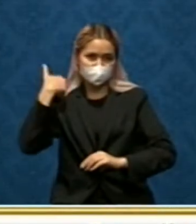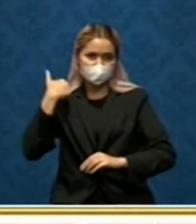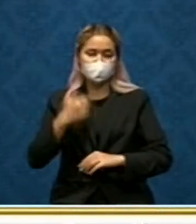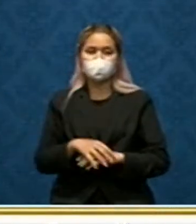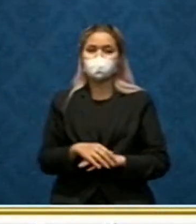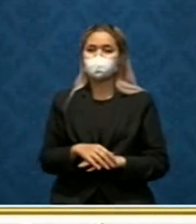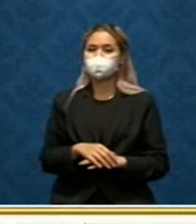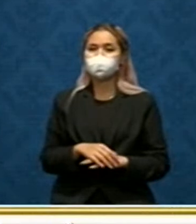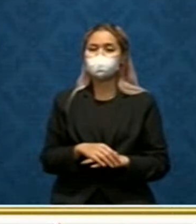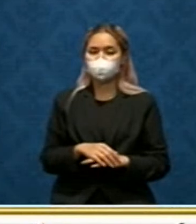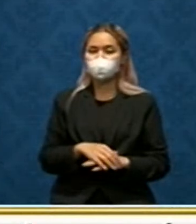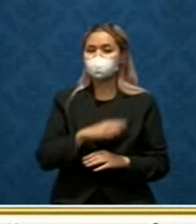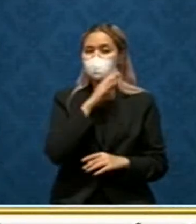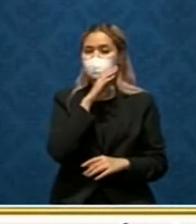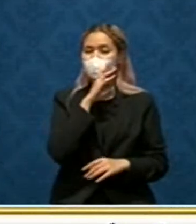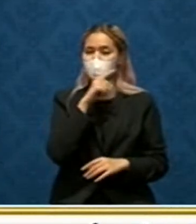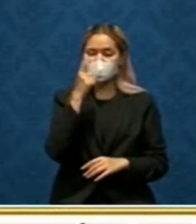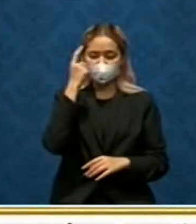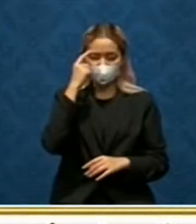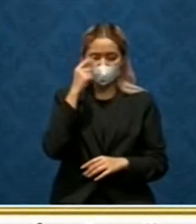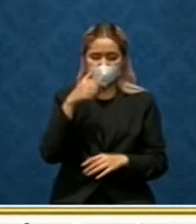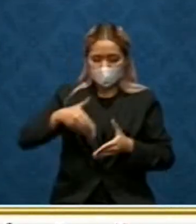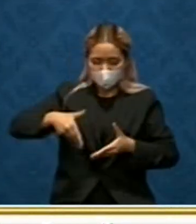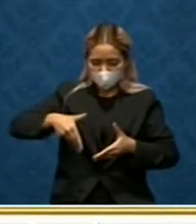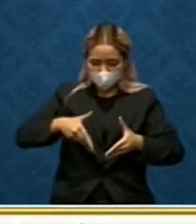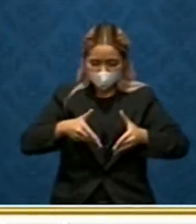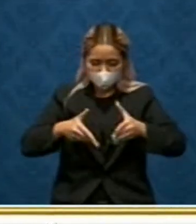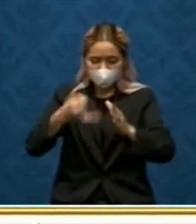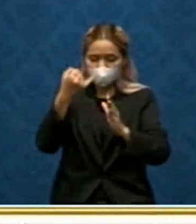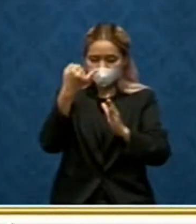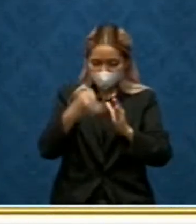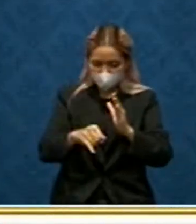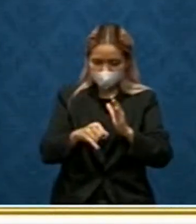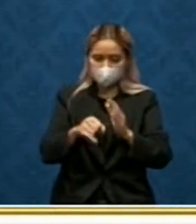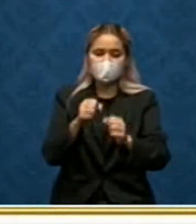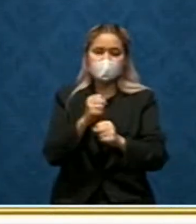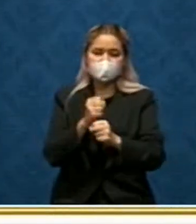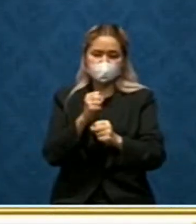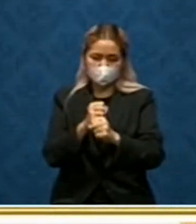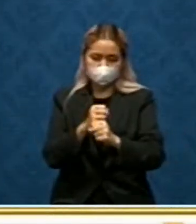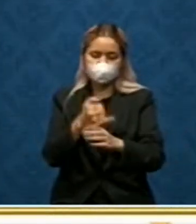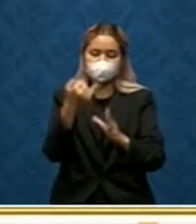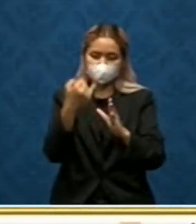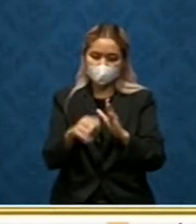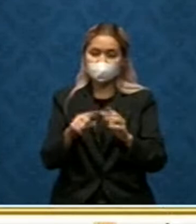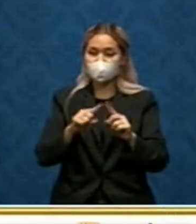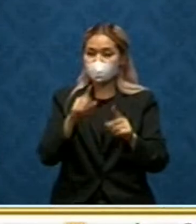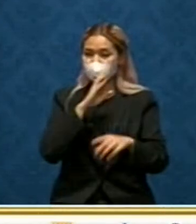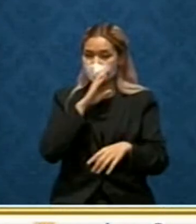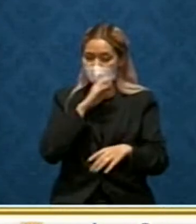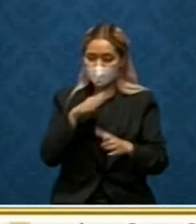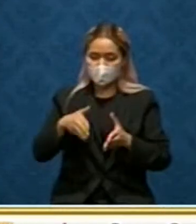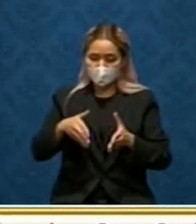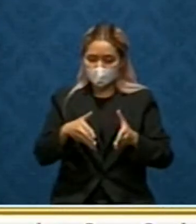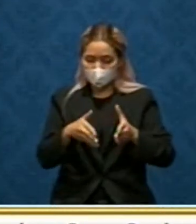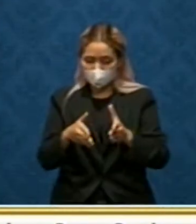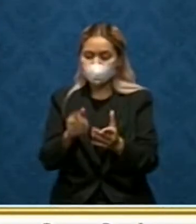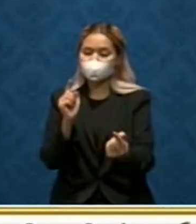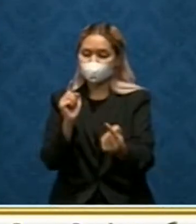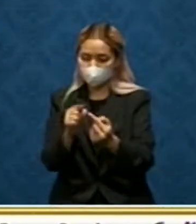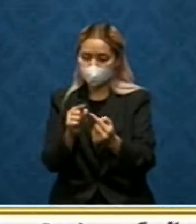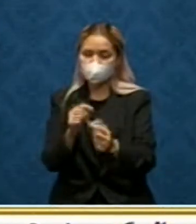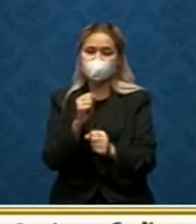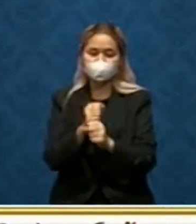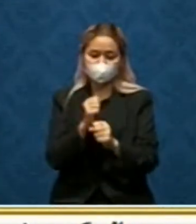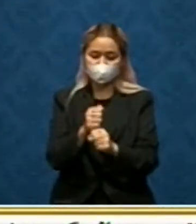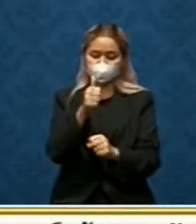เดินหลงทางมก็ไปหงทิตมาถูกทิตยมักไปถกทางถ้าพวกเรา เราเอากระสวงนี้มารบใช้เศรษก